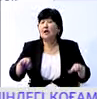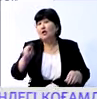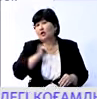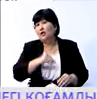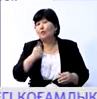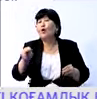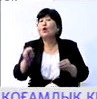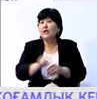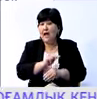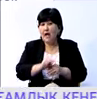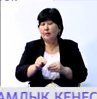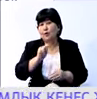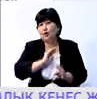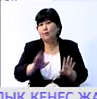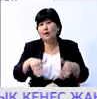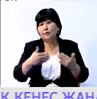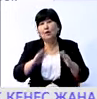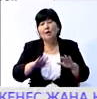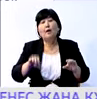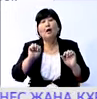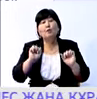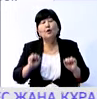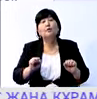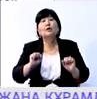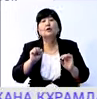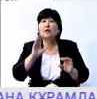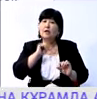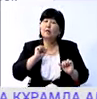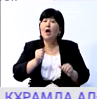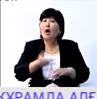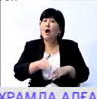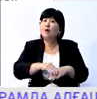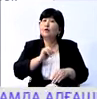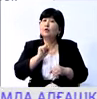Еңбек бұл тәрбие. Жұмыс беруші баланың мүмкіндігін білуі керек. Ауыр